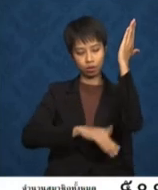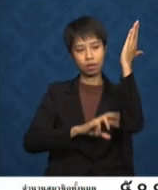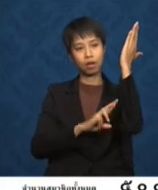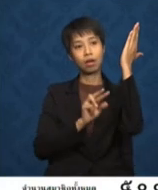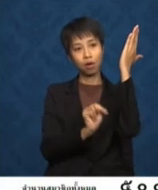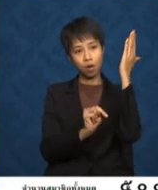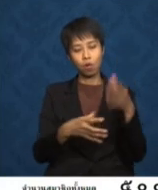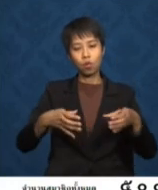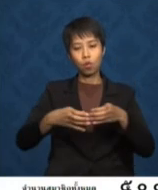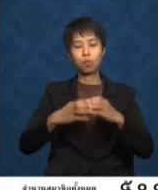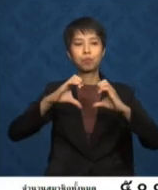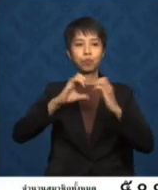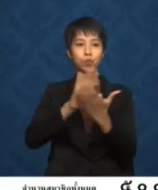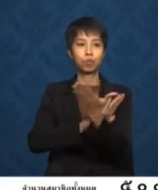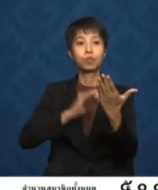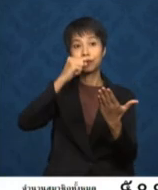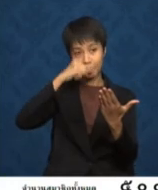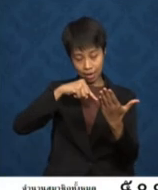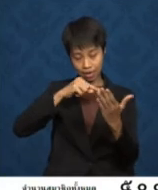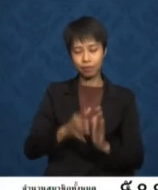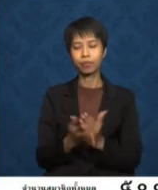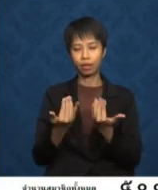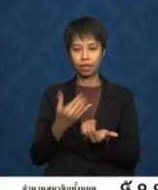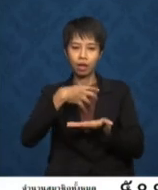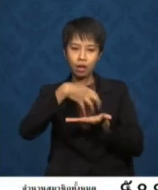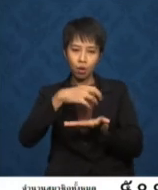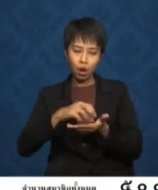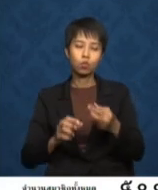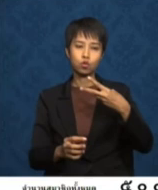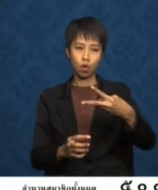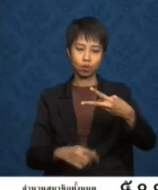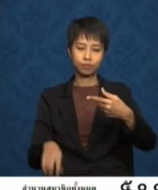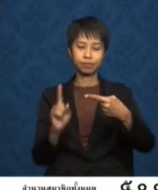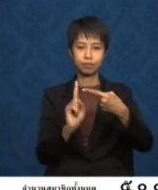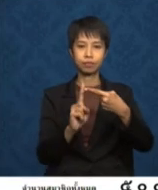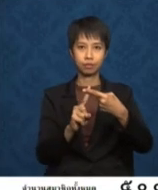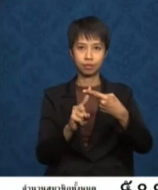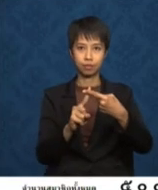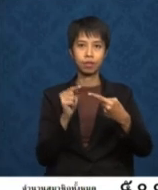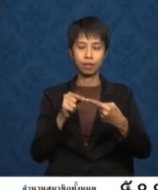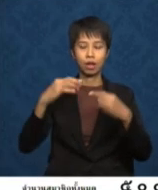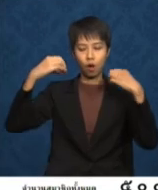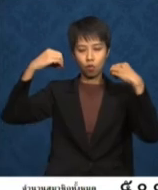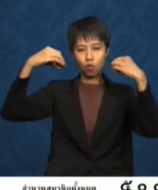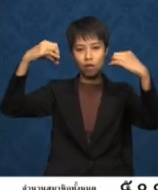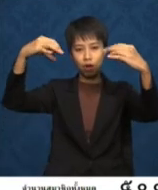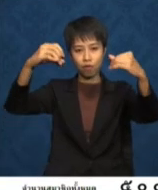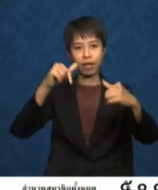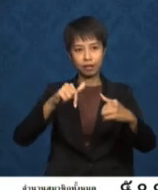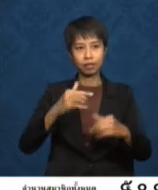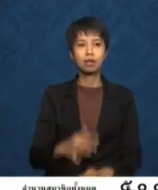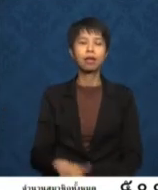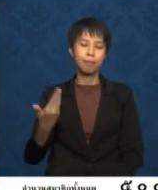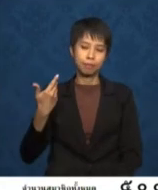ี้กัผมขอ อวยาคธา ลื่ ทมทานอยู่สงเรื่องครับเรื่องที่หนึ่ การขอติดตงไสสว่างซึ่ผมได้รั